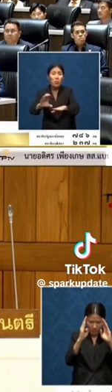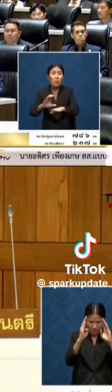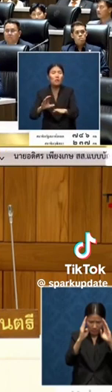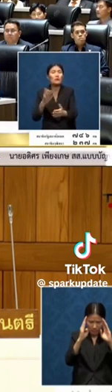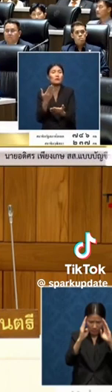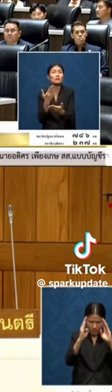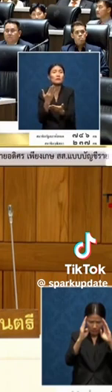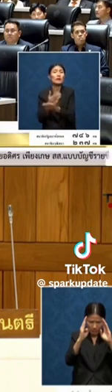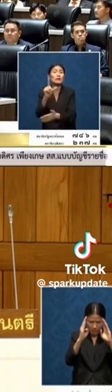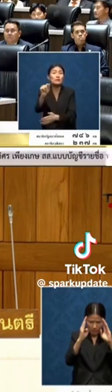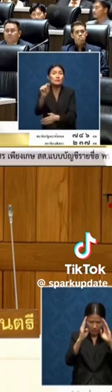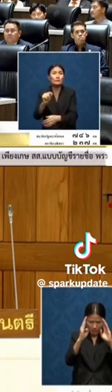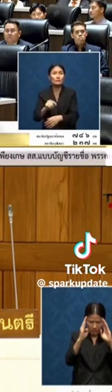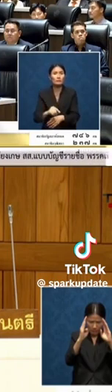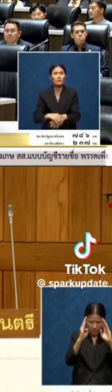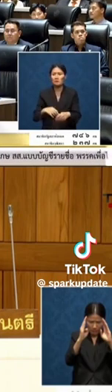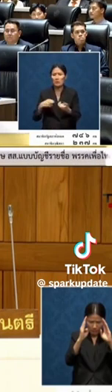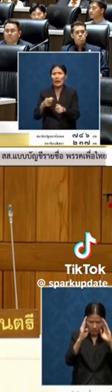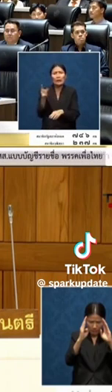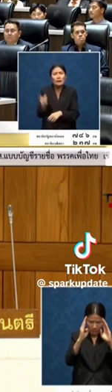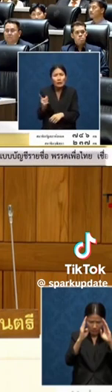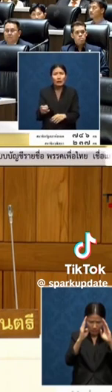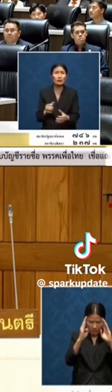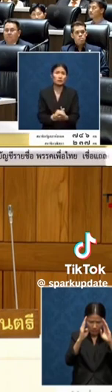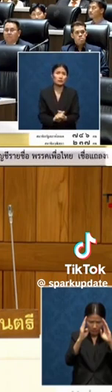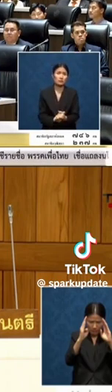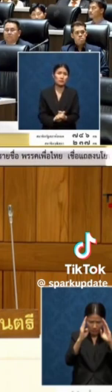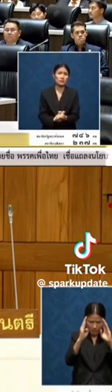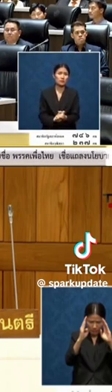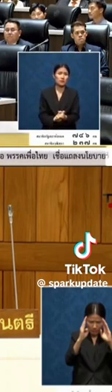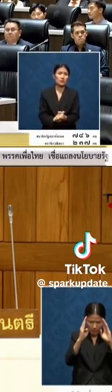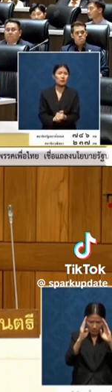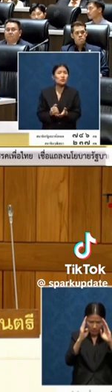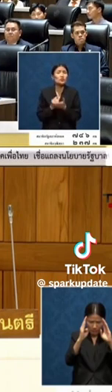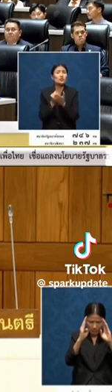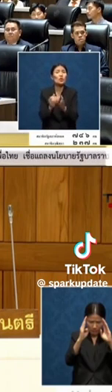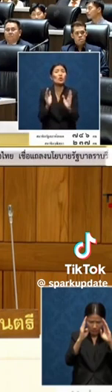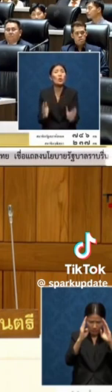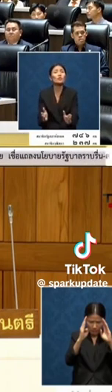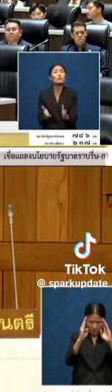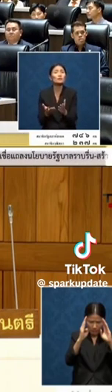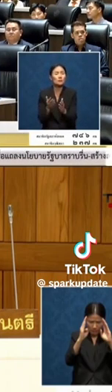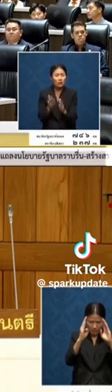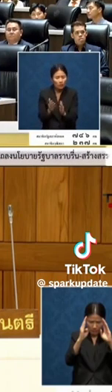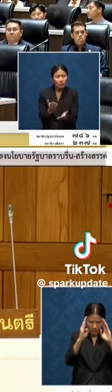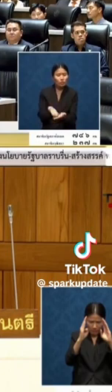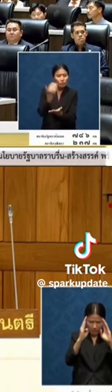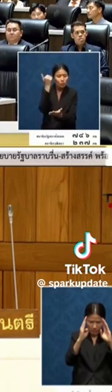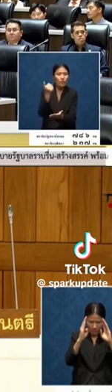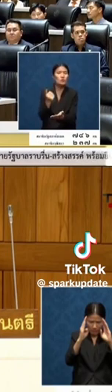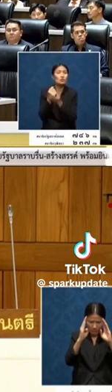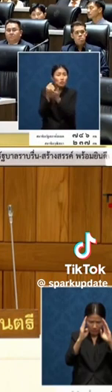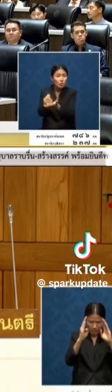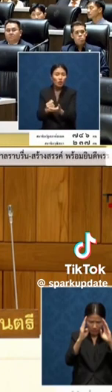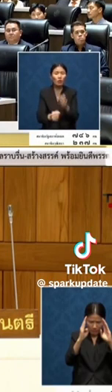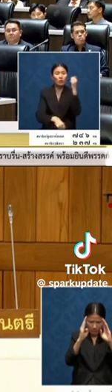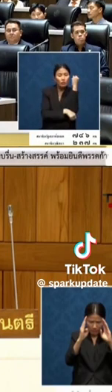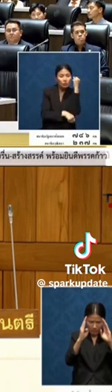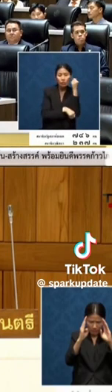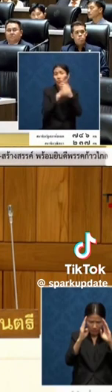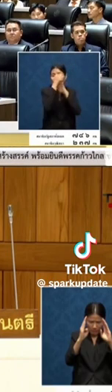านก็จะยังอยู่การอุดหนุนแต่ผู้มีฐานะแล้วละเลยผู้มีรายได้น้อยเนี่ยโลกคู่ขนานก็จะ